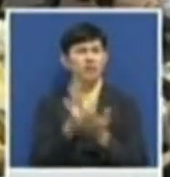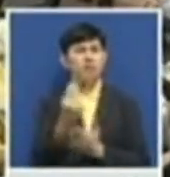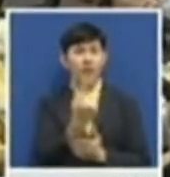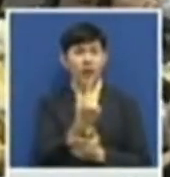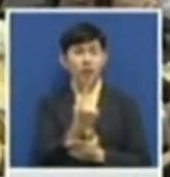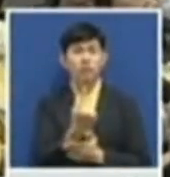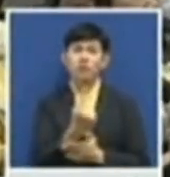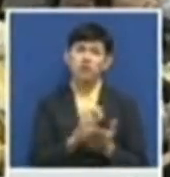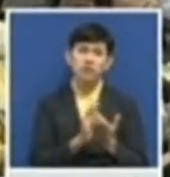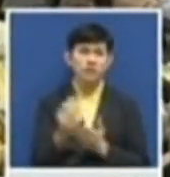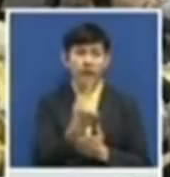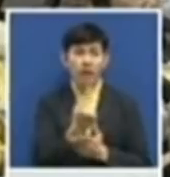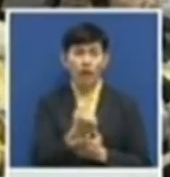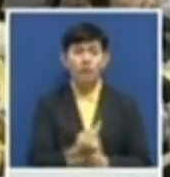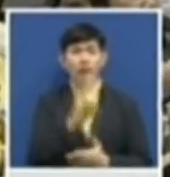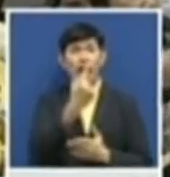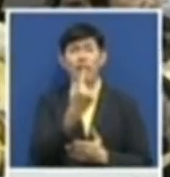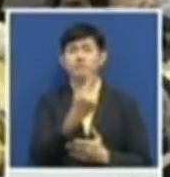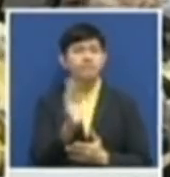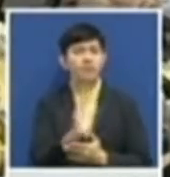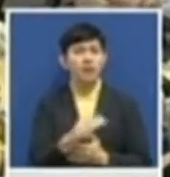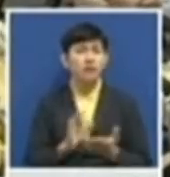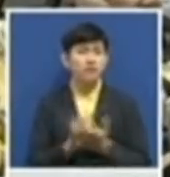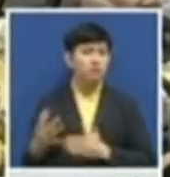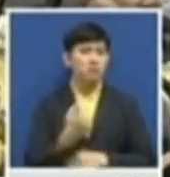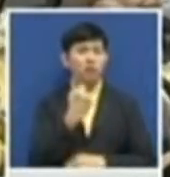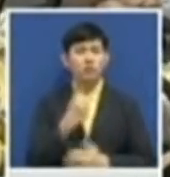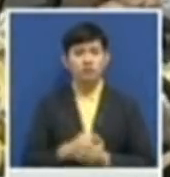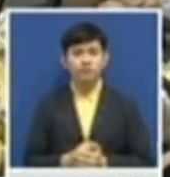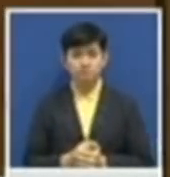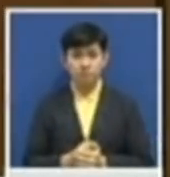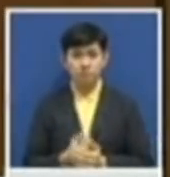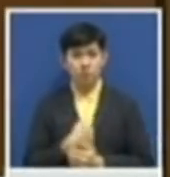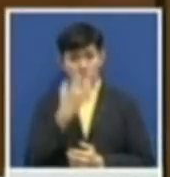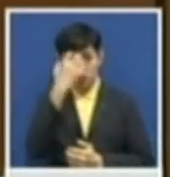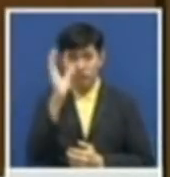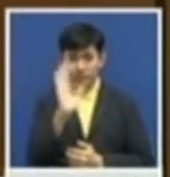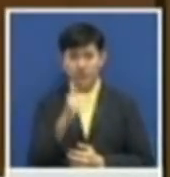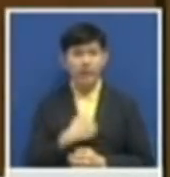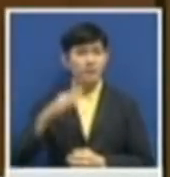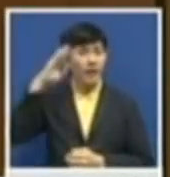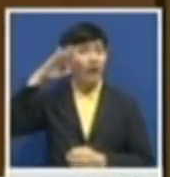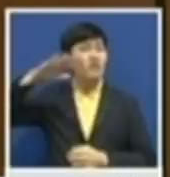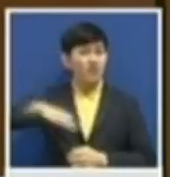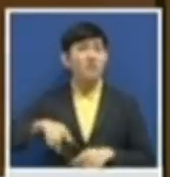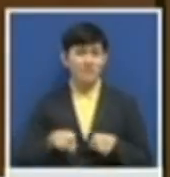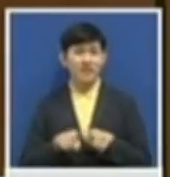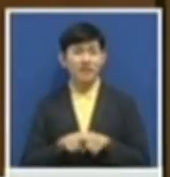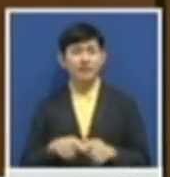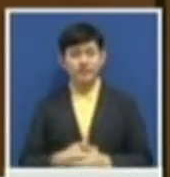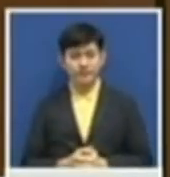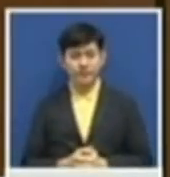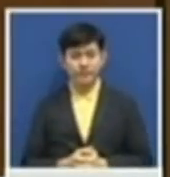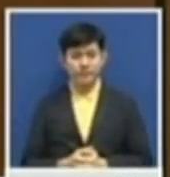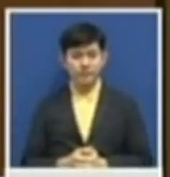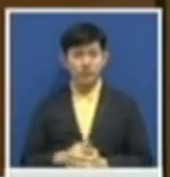าเงินมาจากไหนนะครับก็เอามาจากภาษีนะครับแล้วเอาภาษีรายได้มาจากไหนนะครับท่านก็พูดไปพูดมาว่าภาษีส่วนใหญ่เนี่ยไอ้ส่วนที่มันมาจากคนจนเนี่ยมันไม่เคย